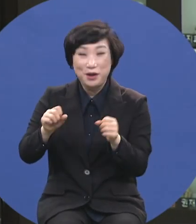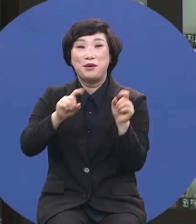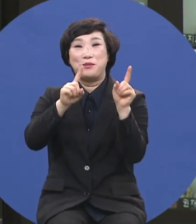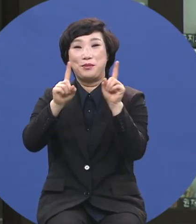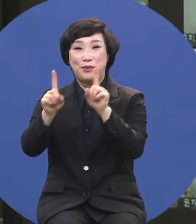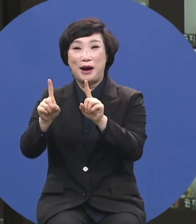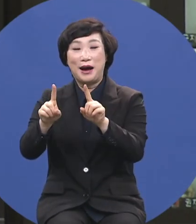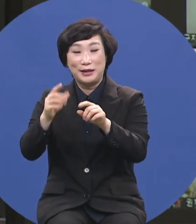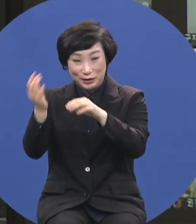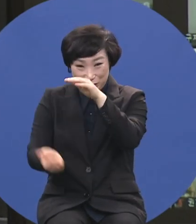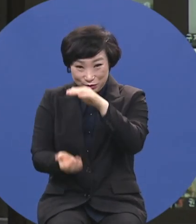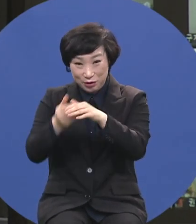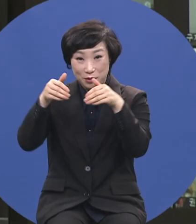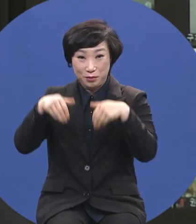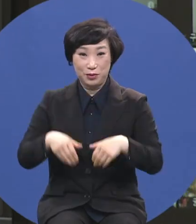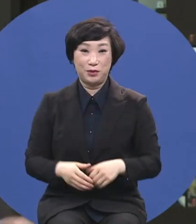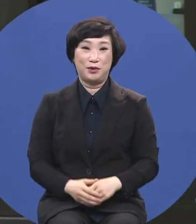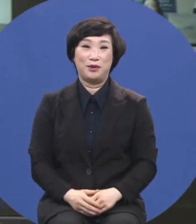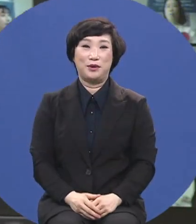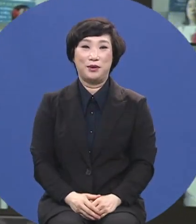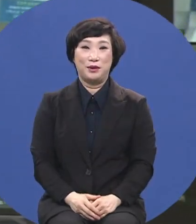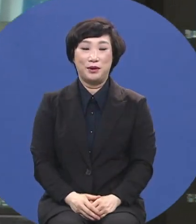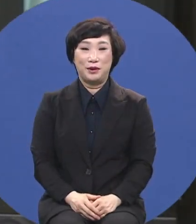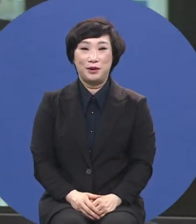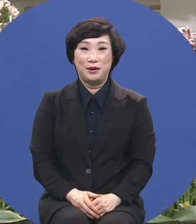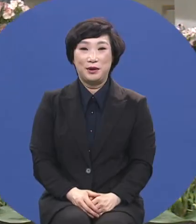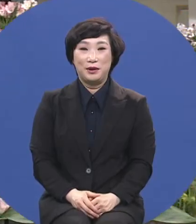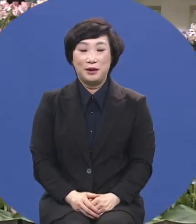부활함을 이루어야 된다는 것입니다.